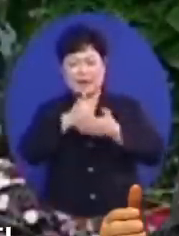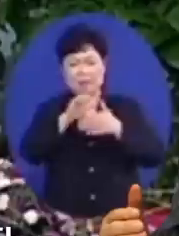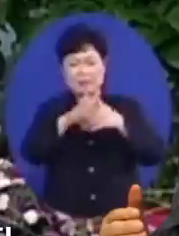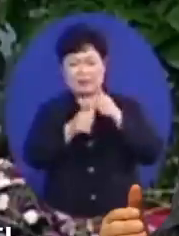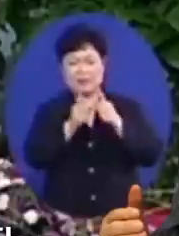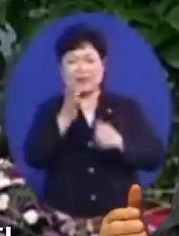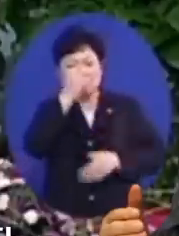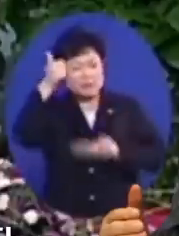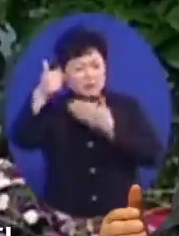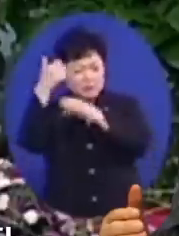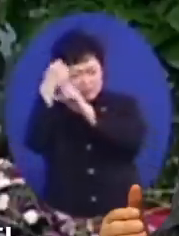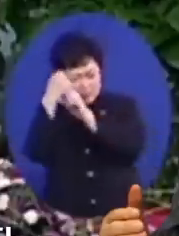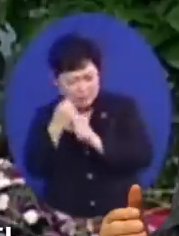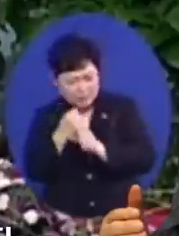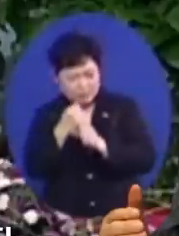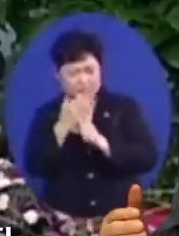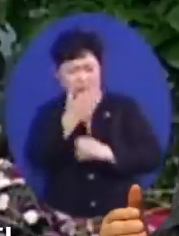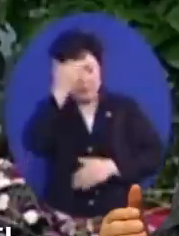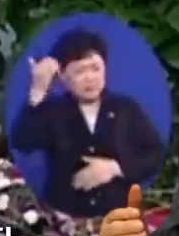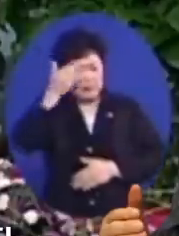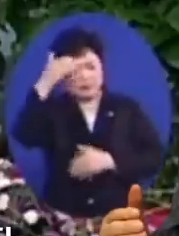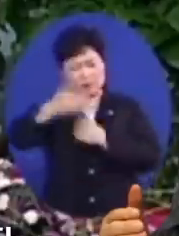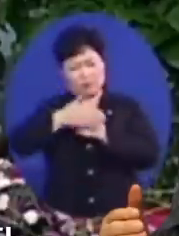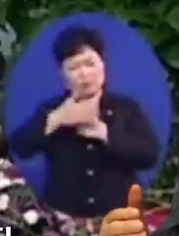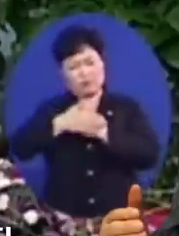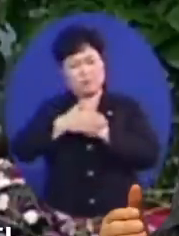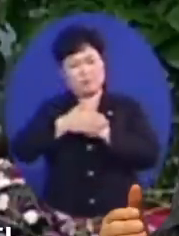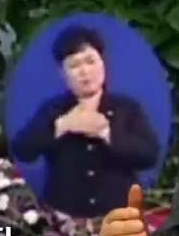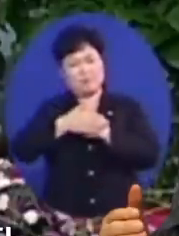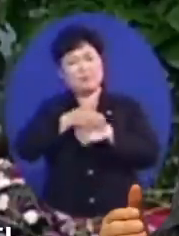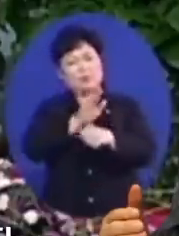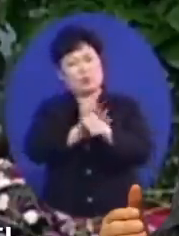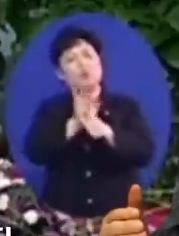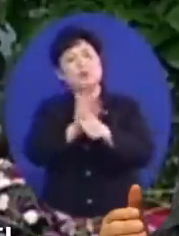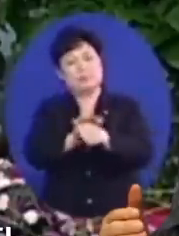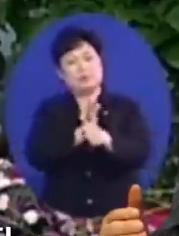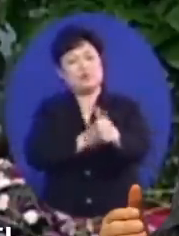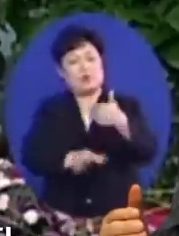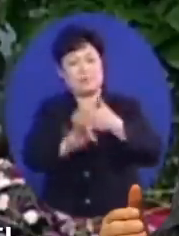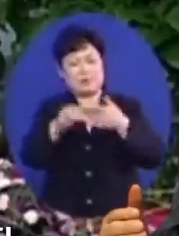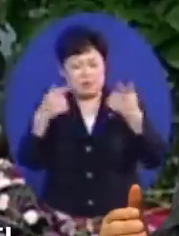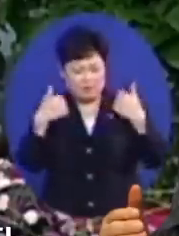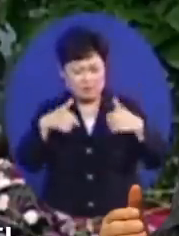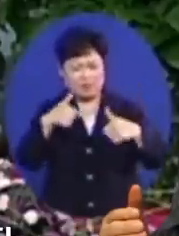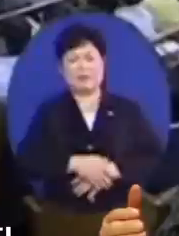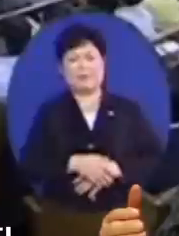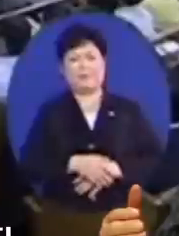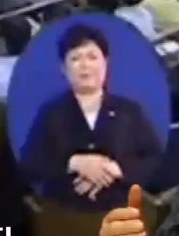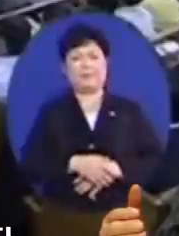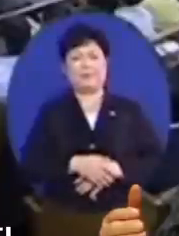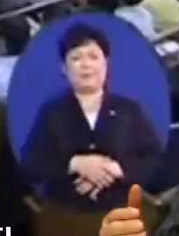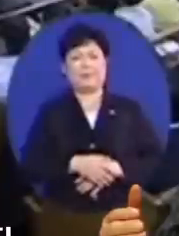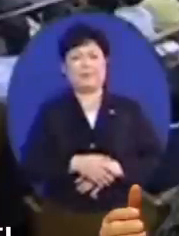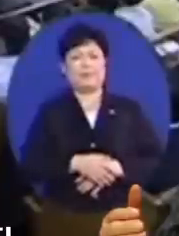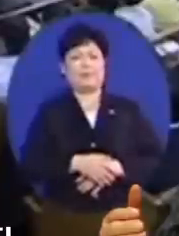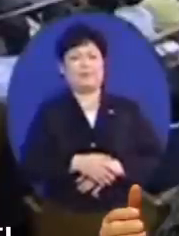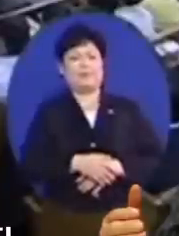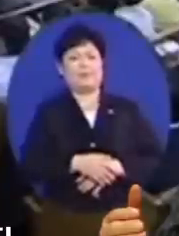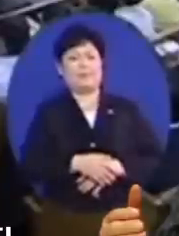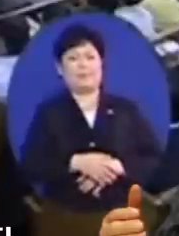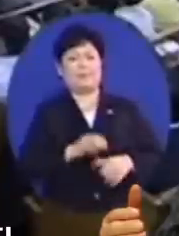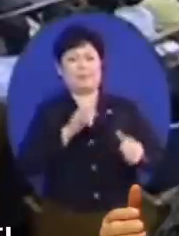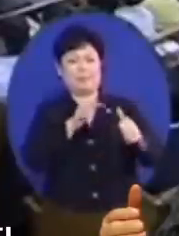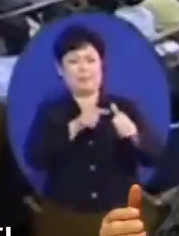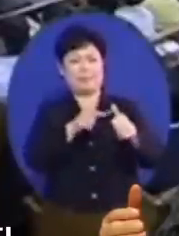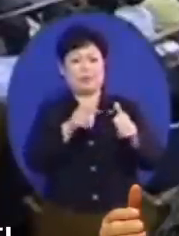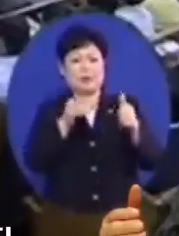늘 의지해서 또 성령의 도움을 구하면 언제나 승리할 수 있는 것입니다. 위렌 위어서비는 고난의